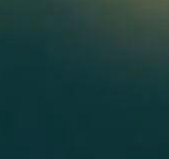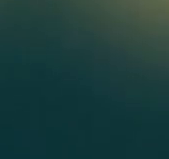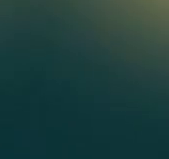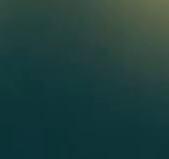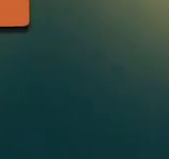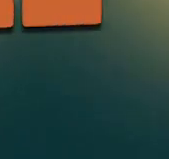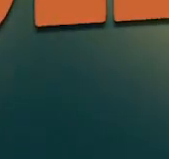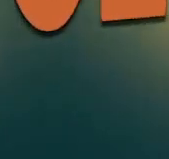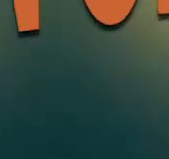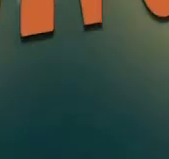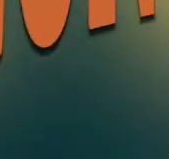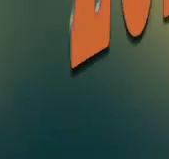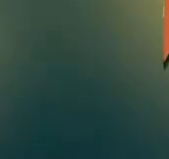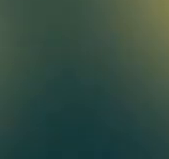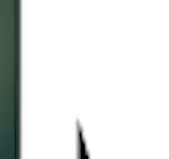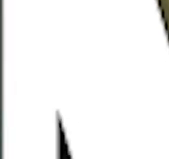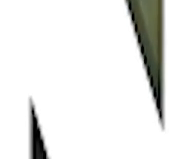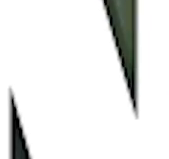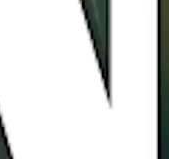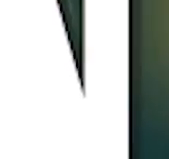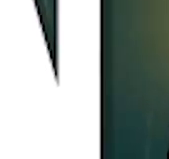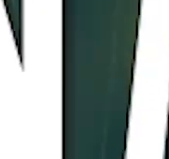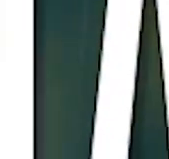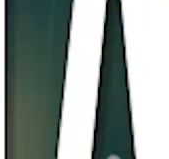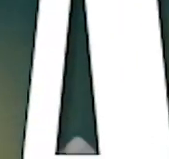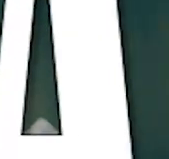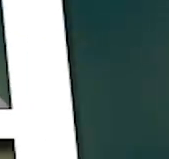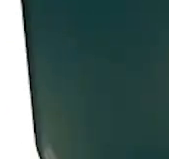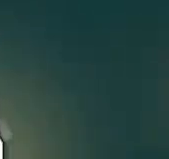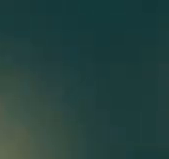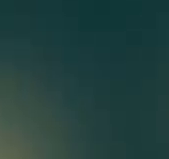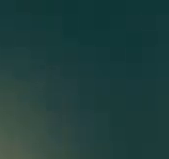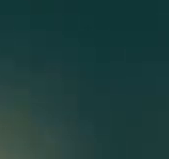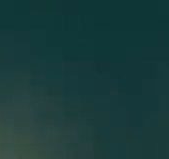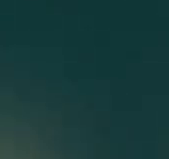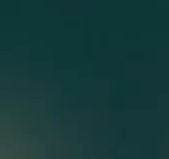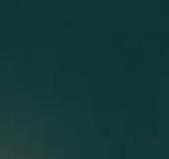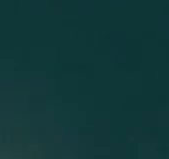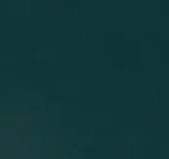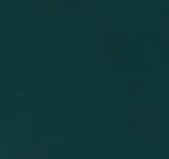The Baptist Lunch, hosted by Pastor Gil Lorena.